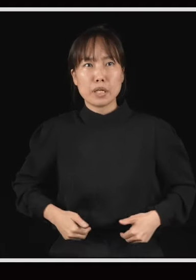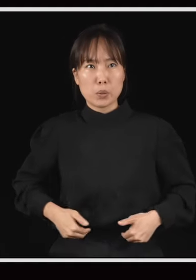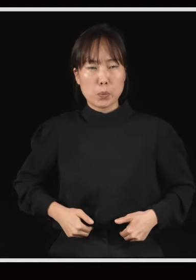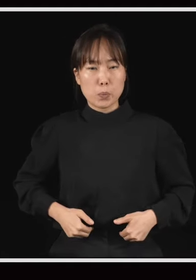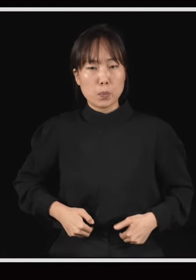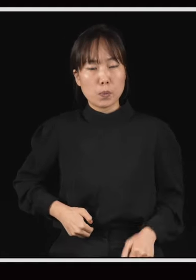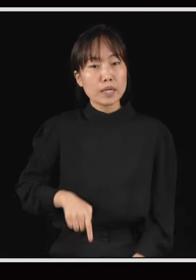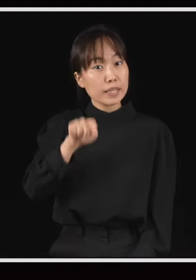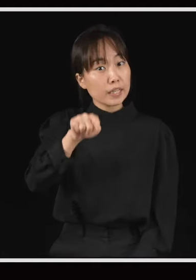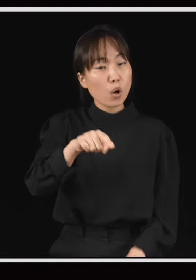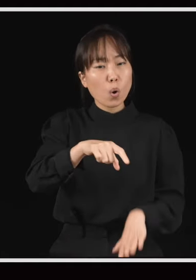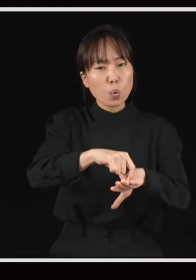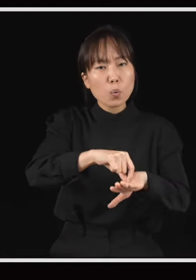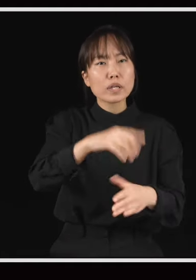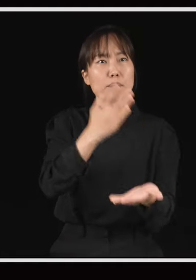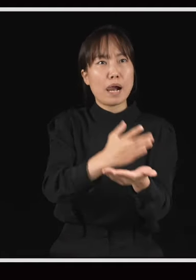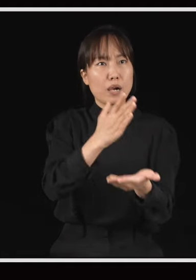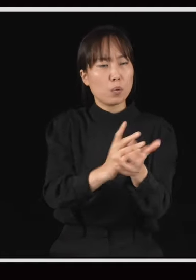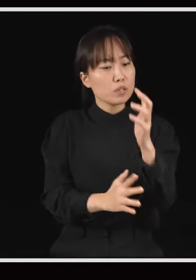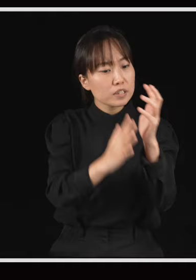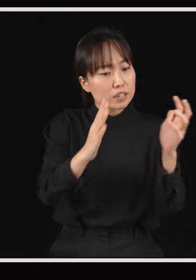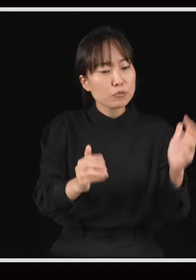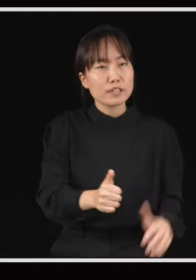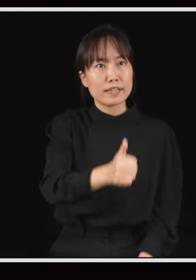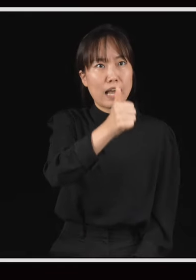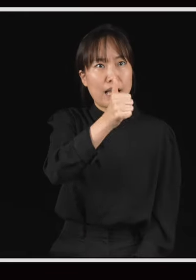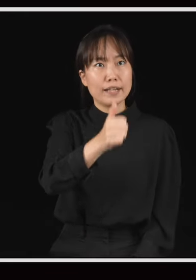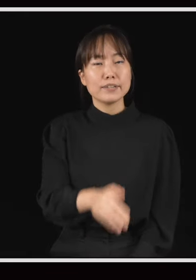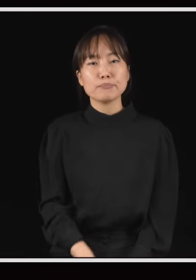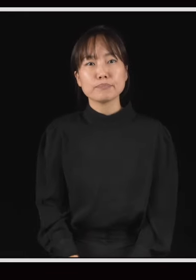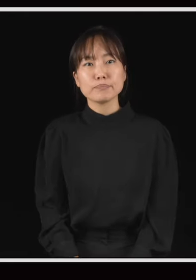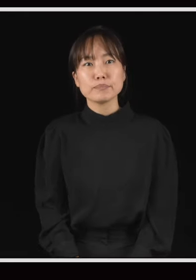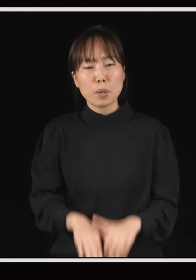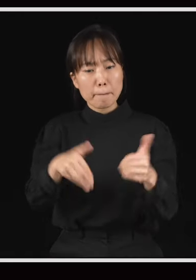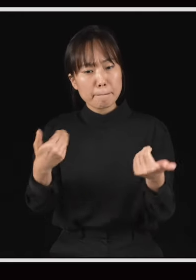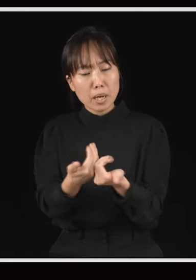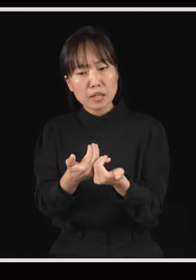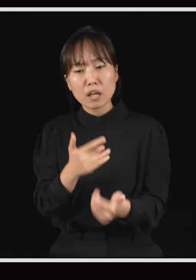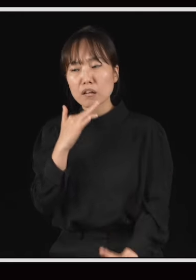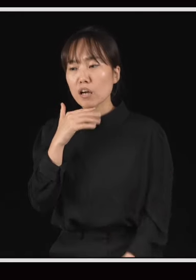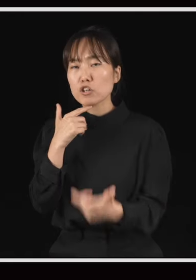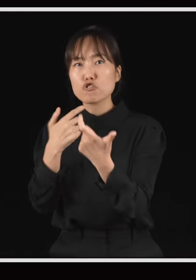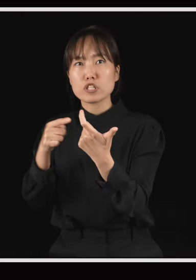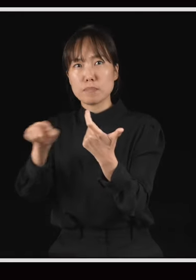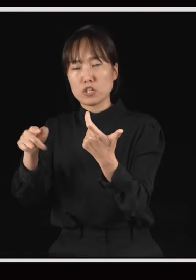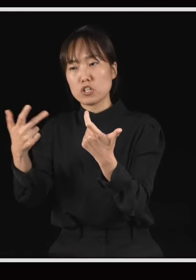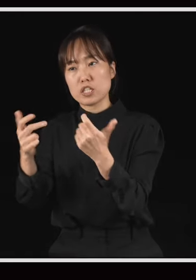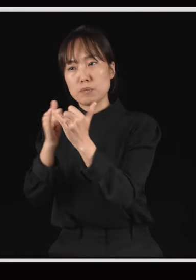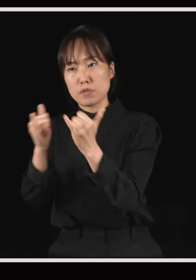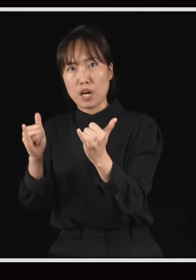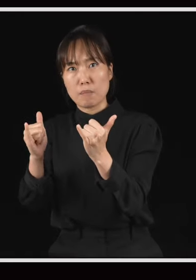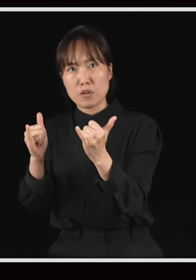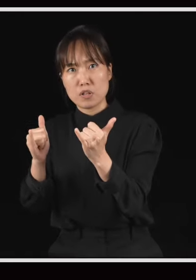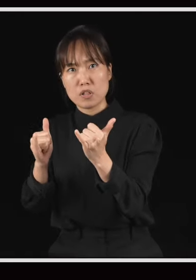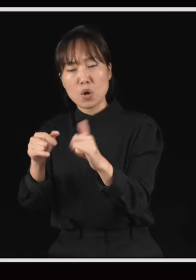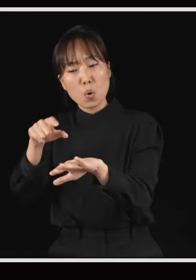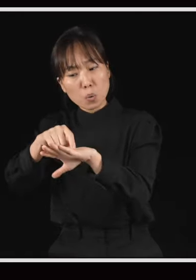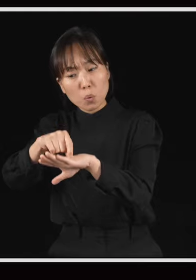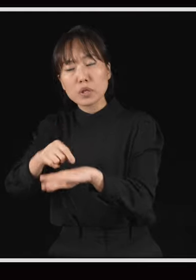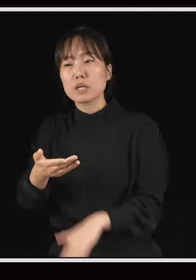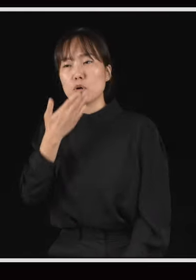기왕이면은 그걸 또 약간 식물성 위주의 단백질로 드시는 게 좀 낫다. 근데 60대 후반 70대가 되시면 동물성을